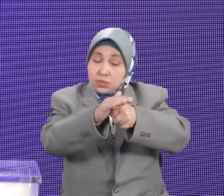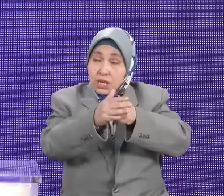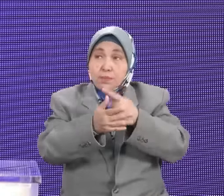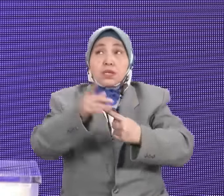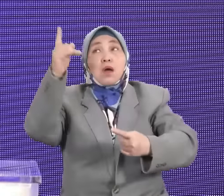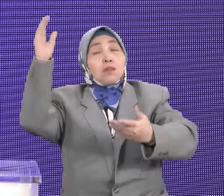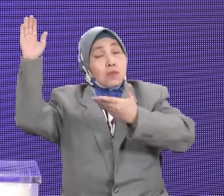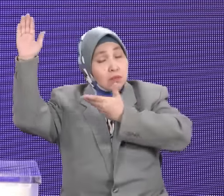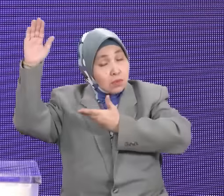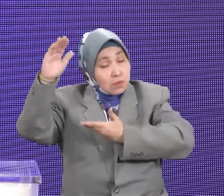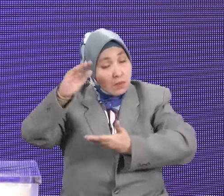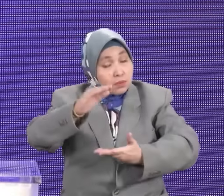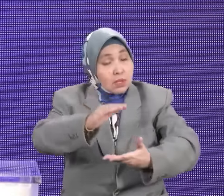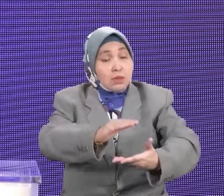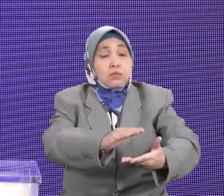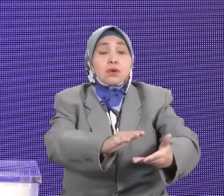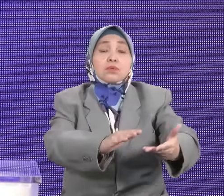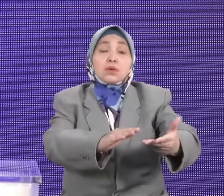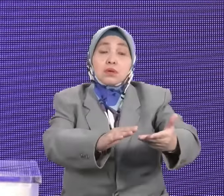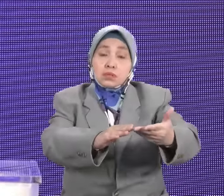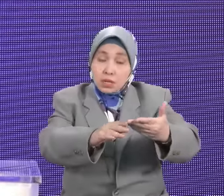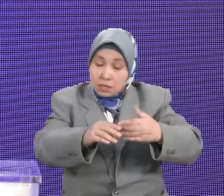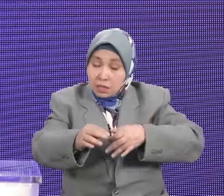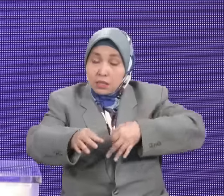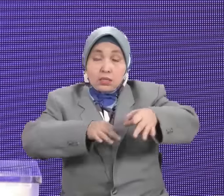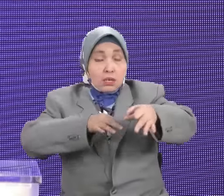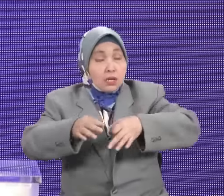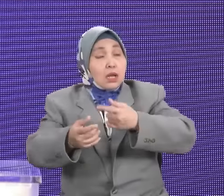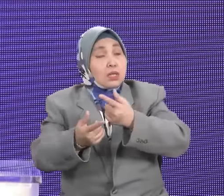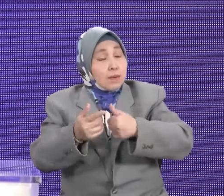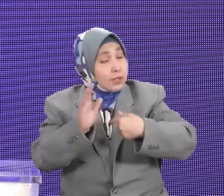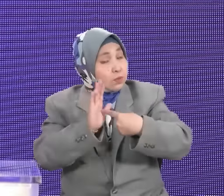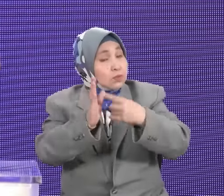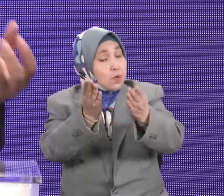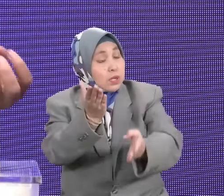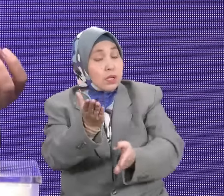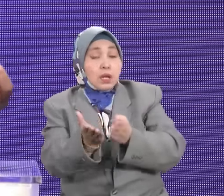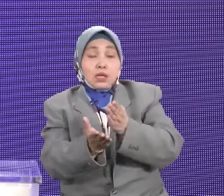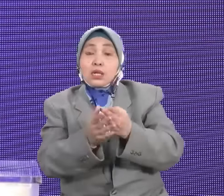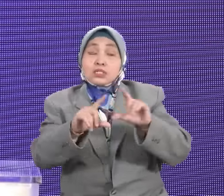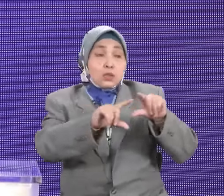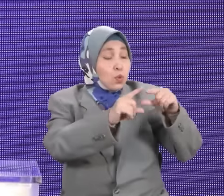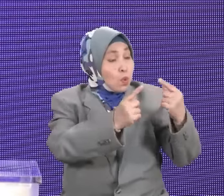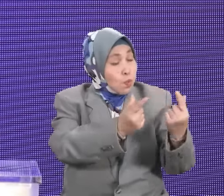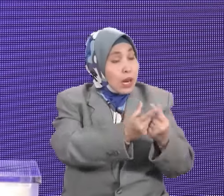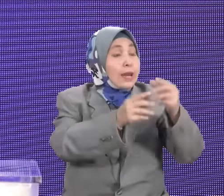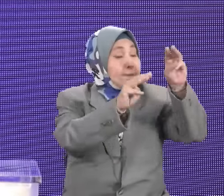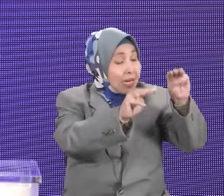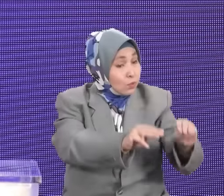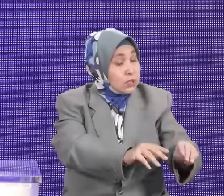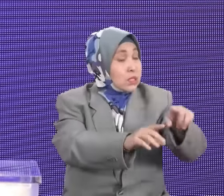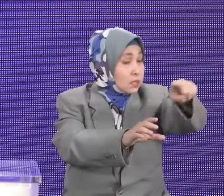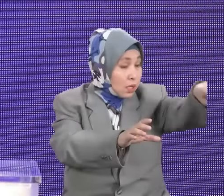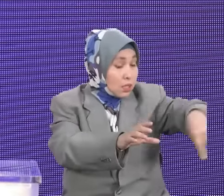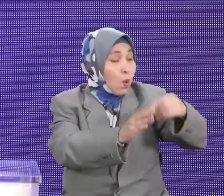turunkan daripada bayinatil Huda ya apa masuk di sini ada satu kumpulan misalnya kumpulan manusia siapa orang-orang